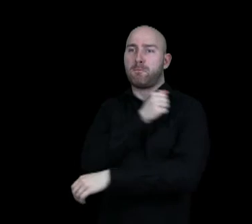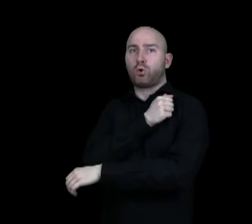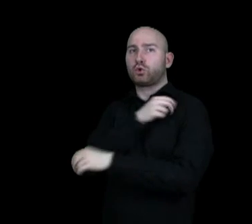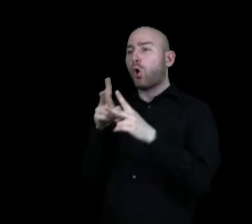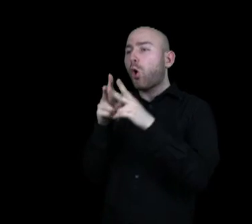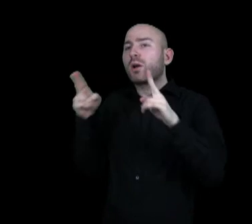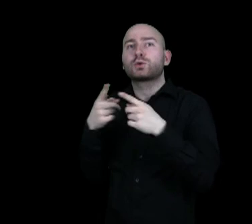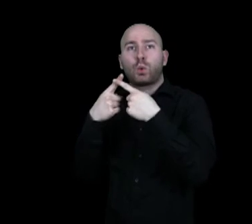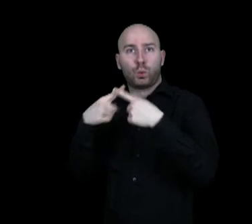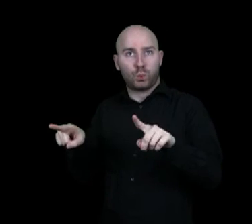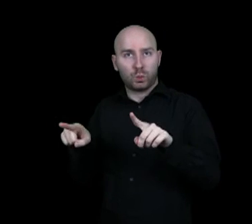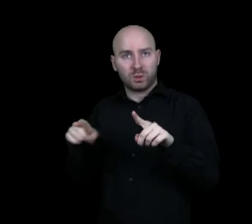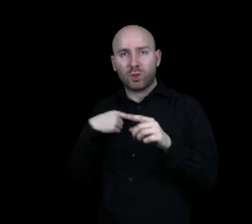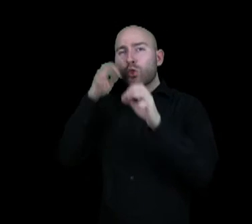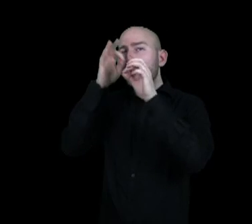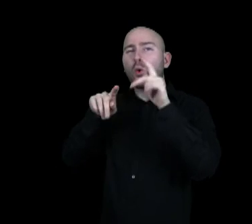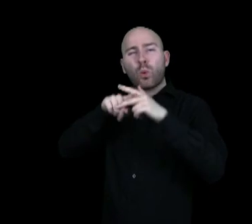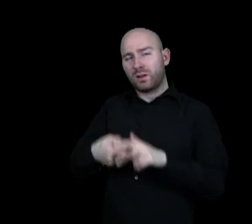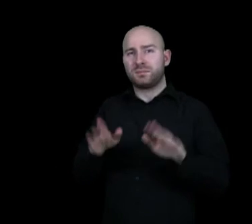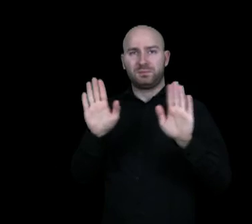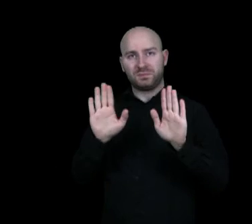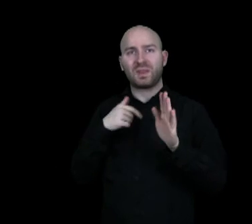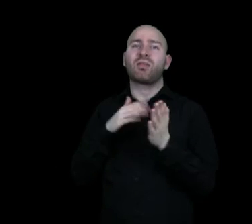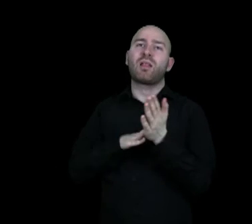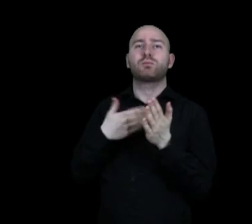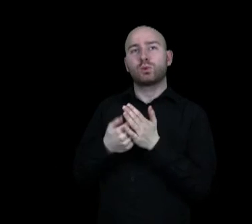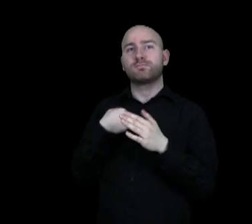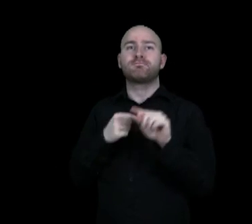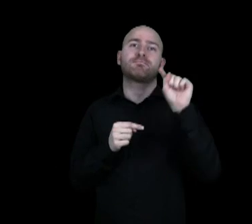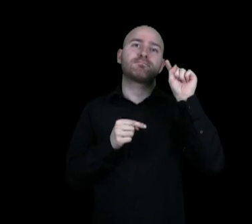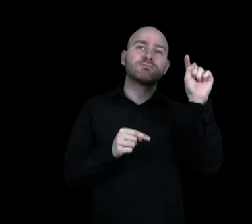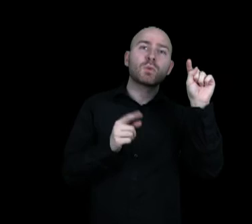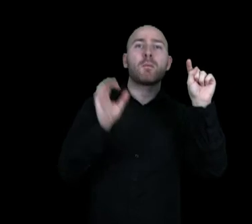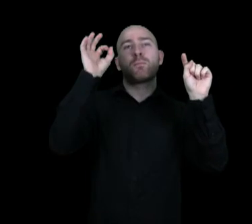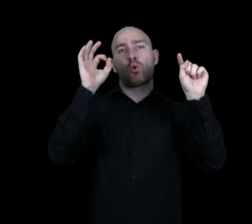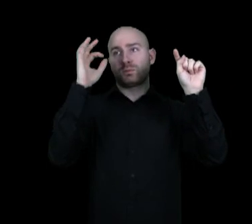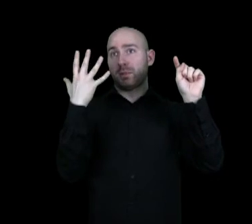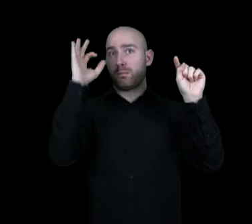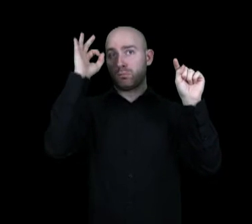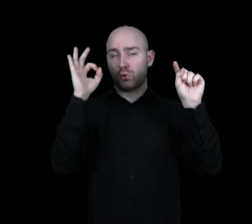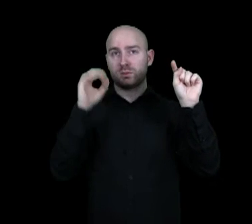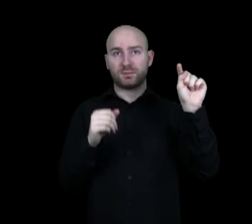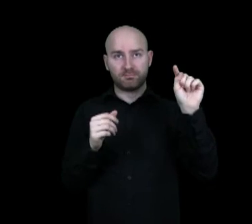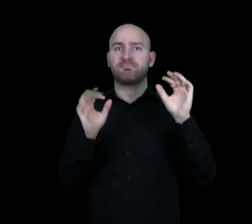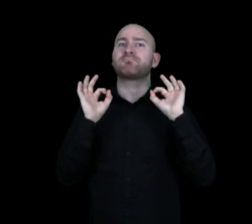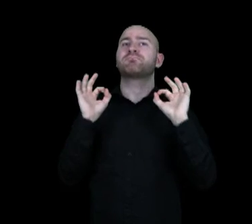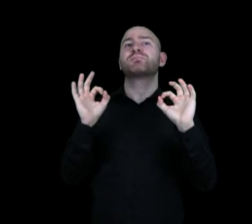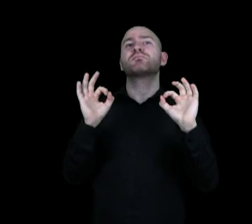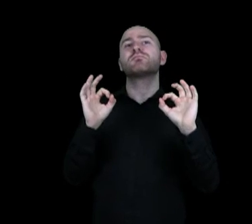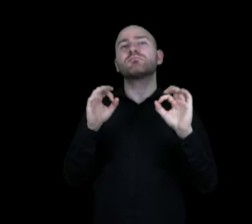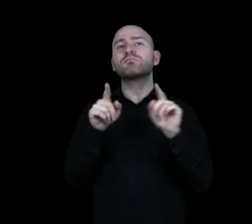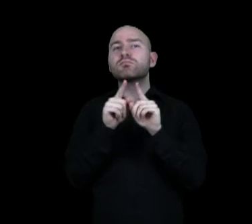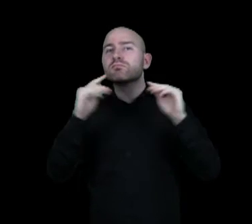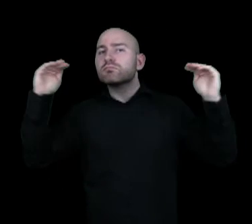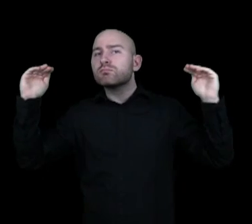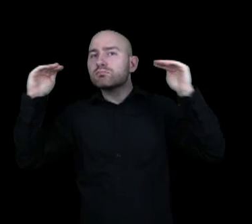wnikajmy. Powiedzmy, że jesteśmy tutaj przy stopie procentowej 5%. To ma sens. To jest krzywa popytu.